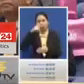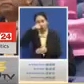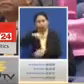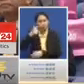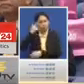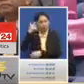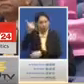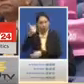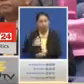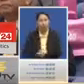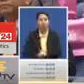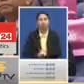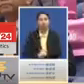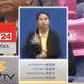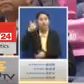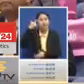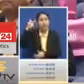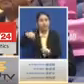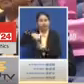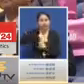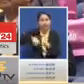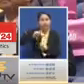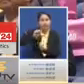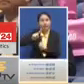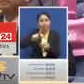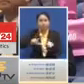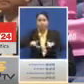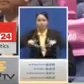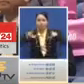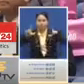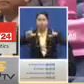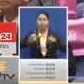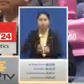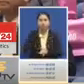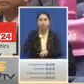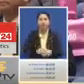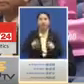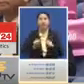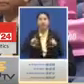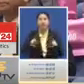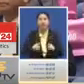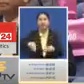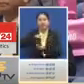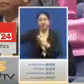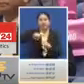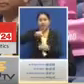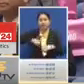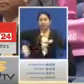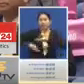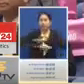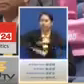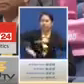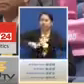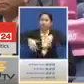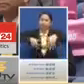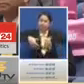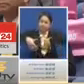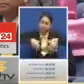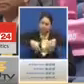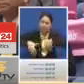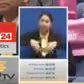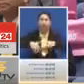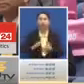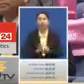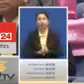เก่งเรื่องอะไรครับเก่งเศรษฐกิจมหาภาคแต่จุลภาคหรือภาคชาวบ้านฐานร